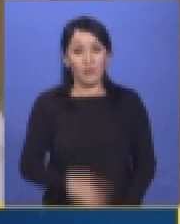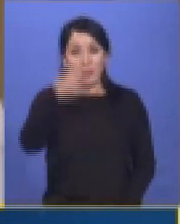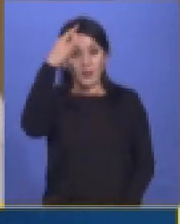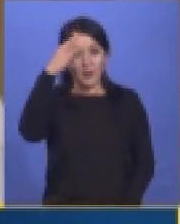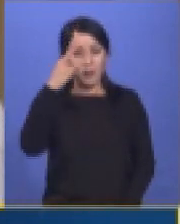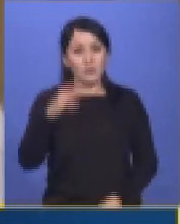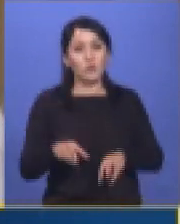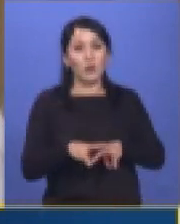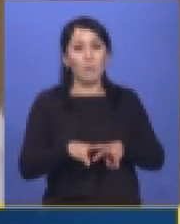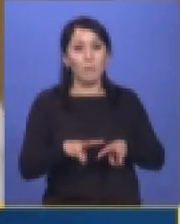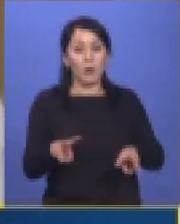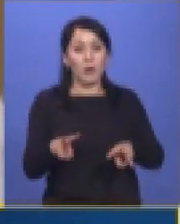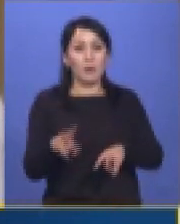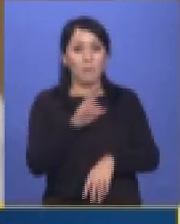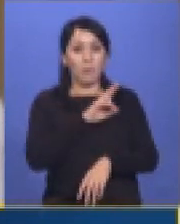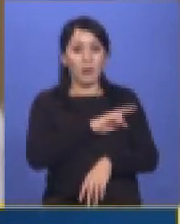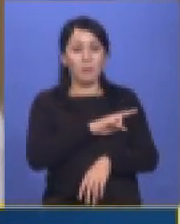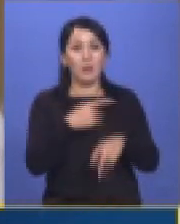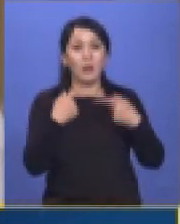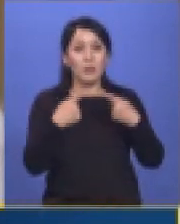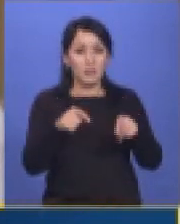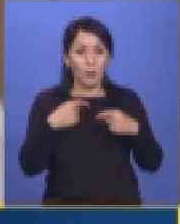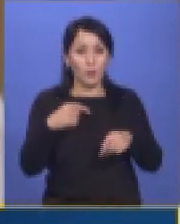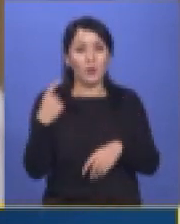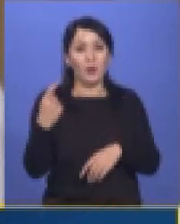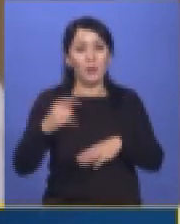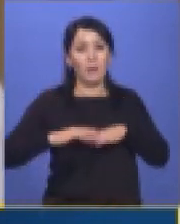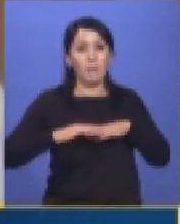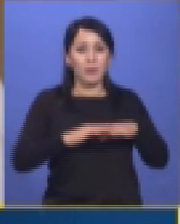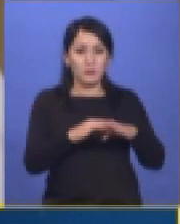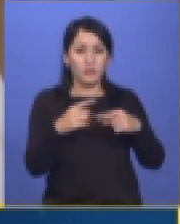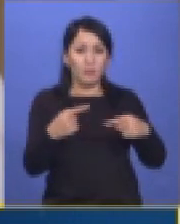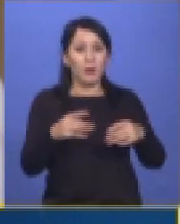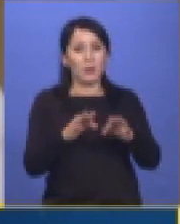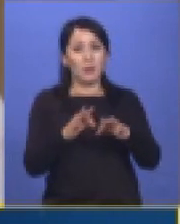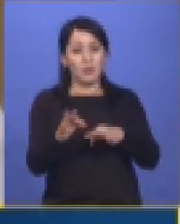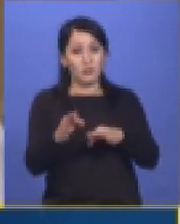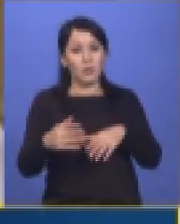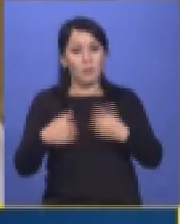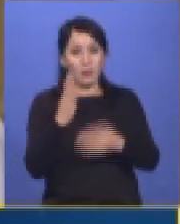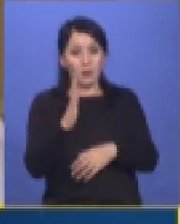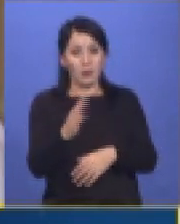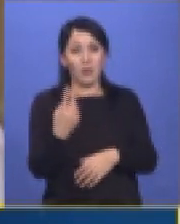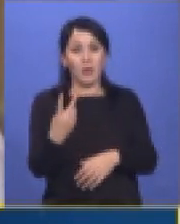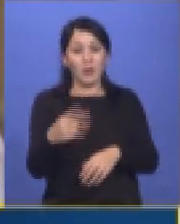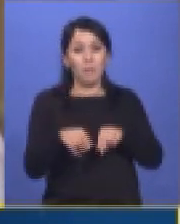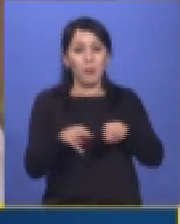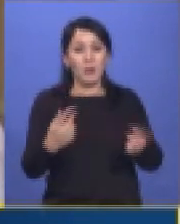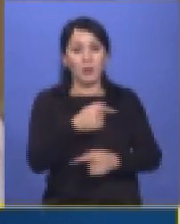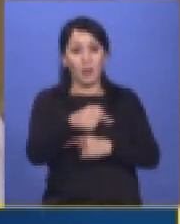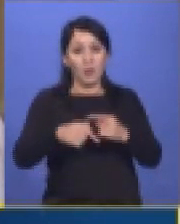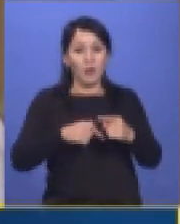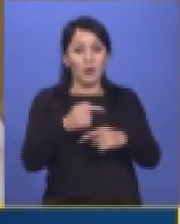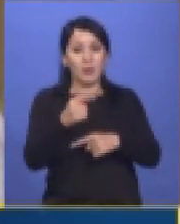Қазақстан премьер-министрінің осы жолғы жұмыс сапары сауда, экономикалық, қаржы, инвестициялық және басқа да салаларға арналып отыр. Екі ел үкіметтері мен бизнестері